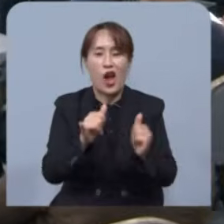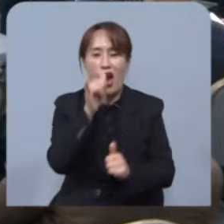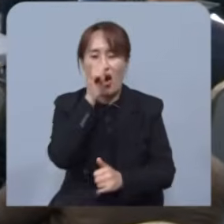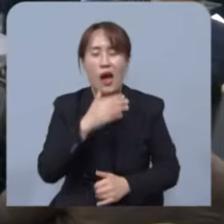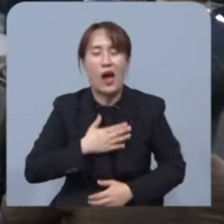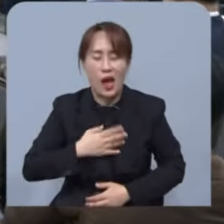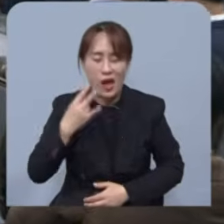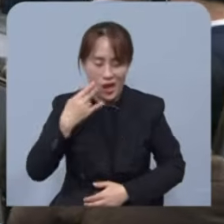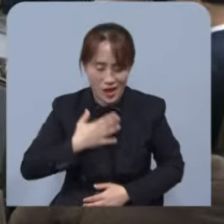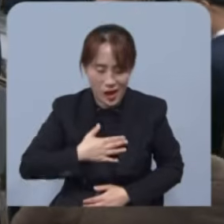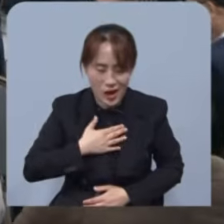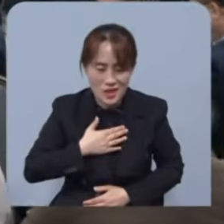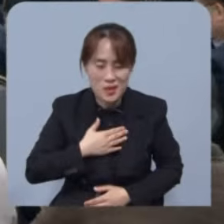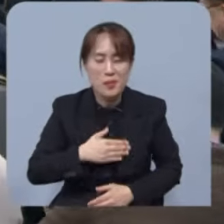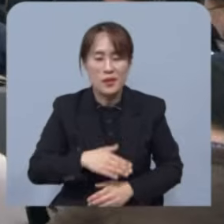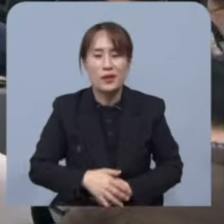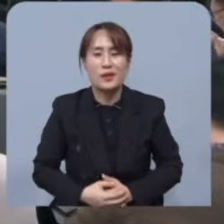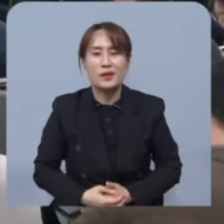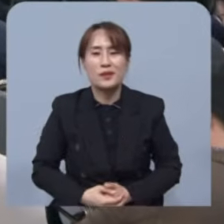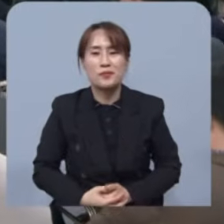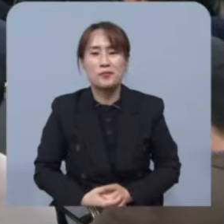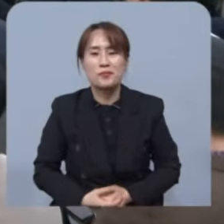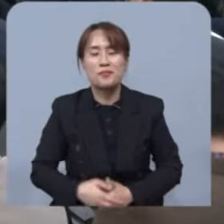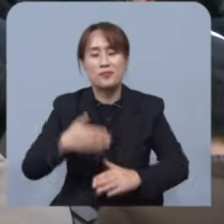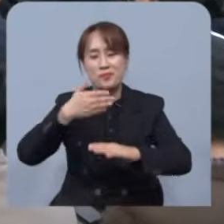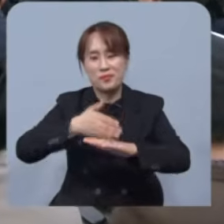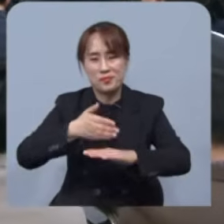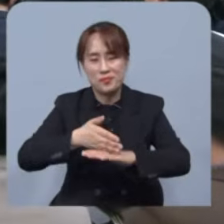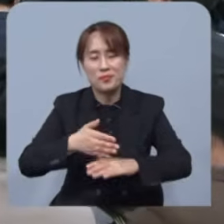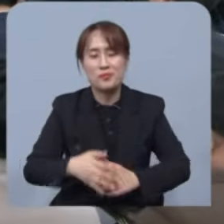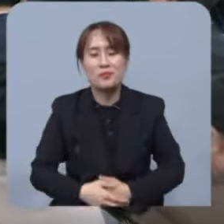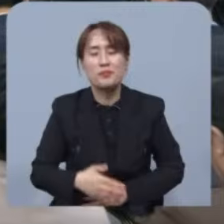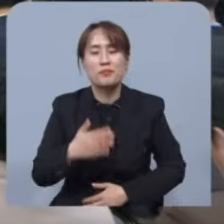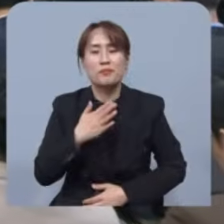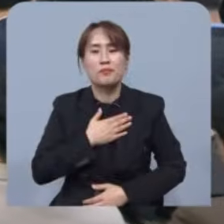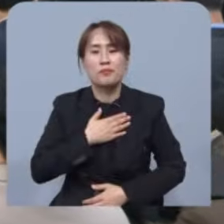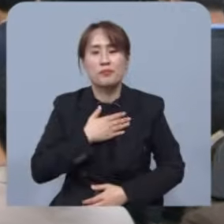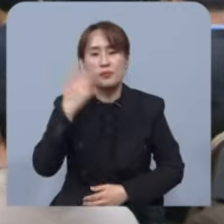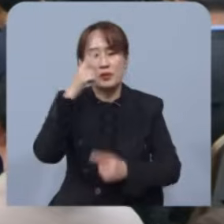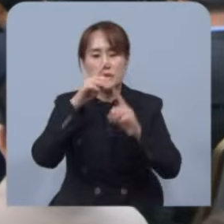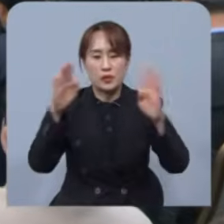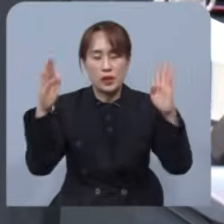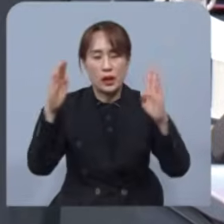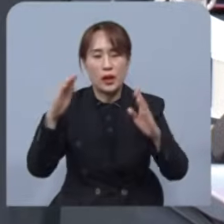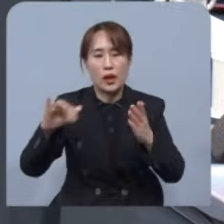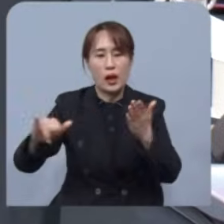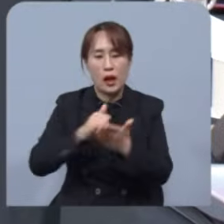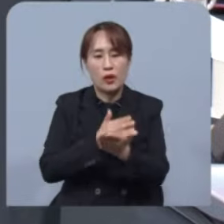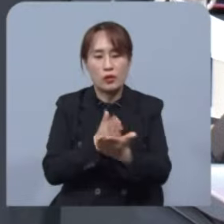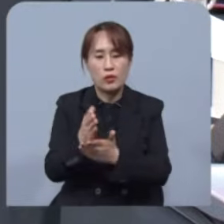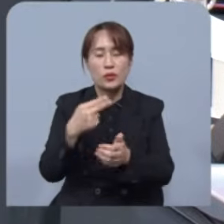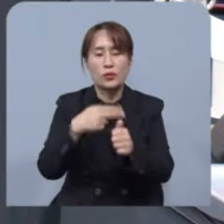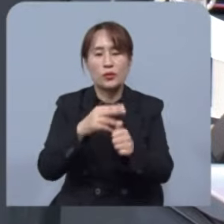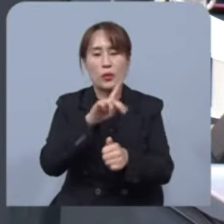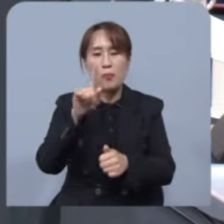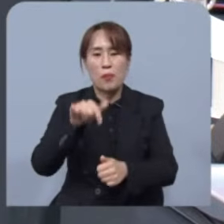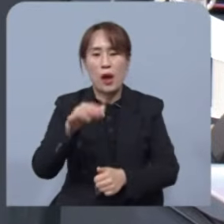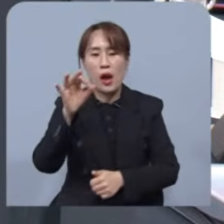예, 알겠습니다. 예, 감사합니다. 저는 청주대학교 항공운항학과 박원태 교수라고